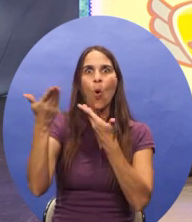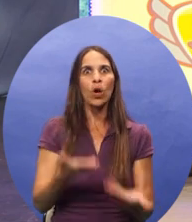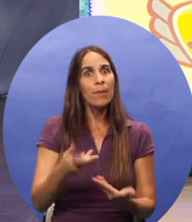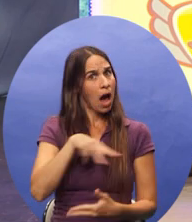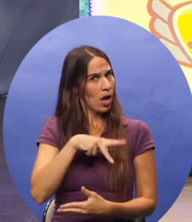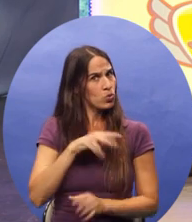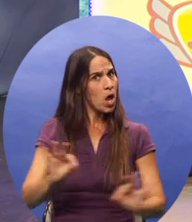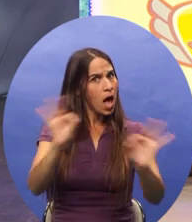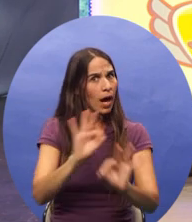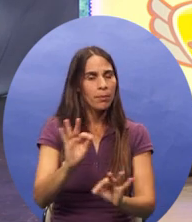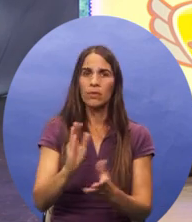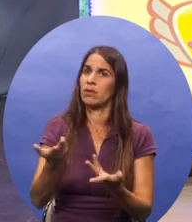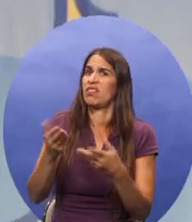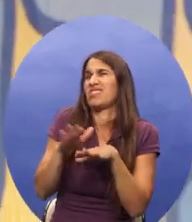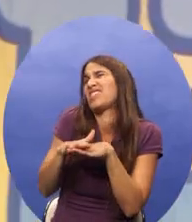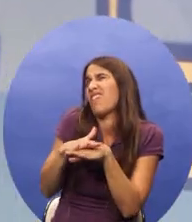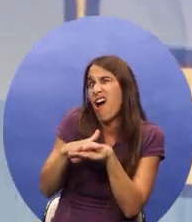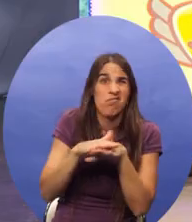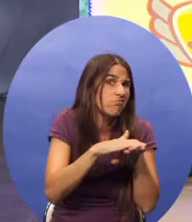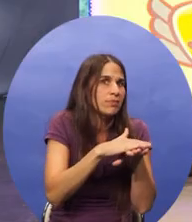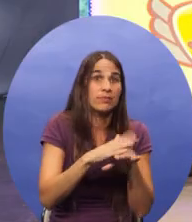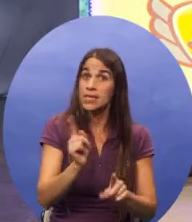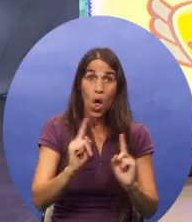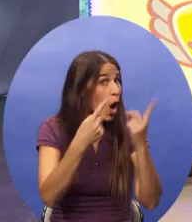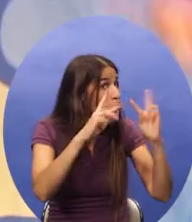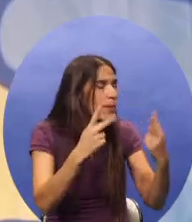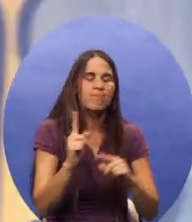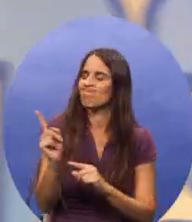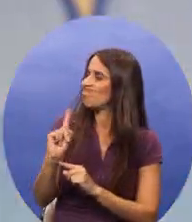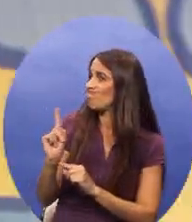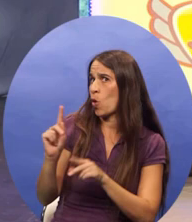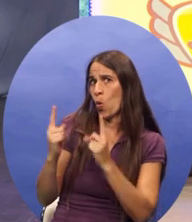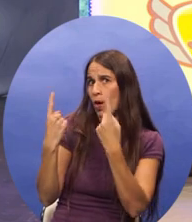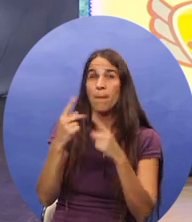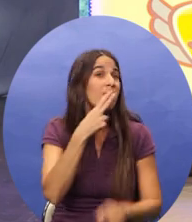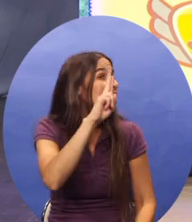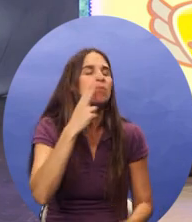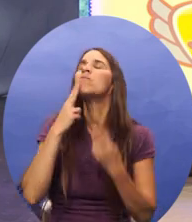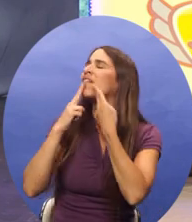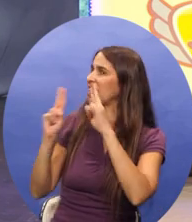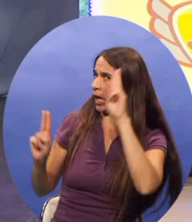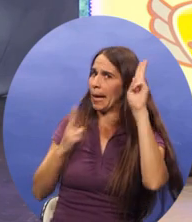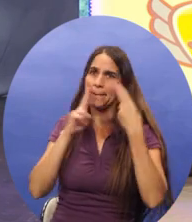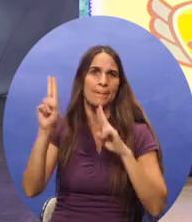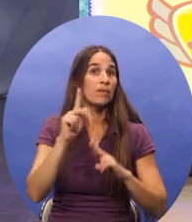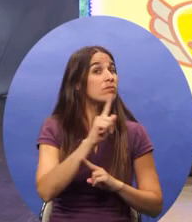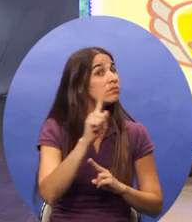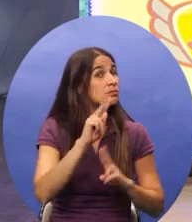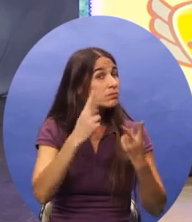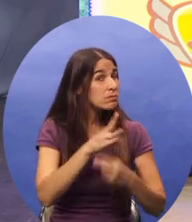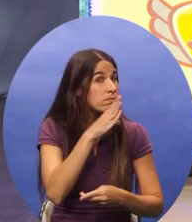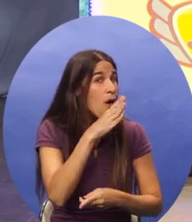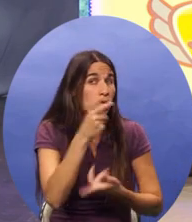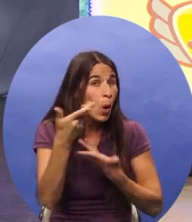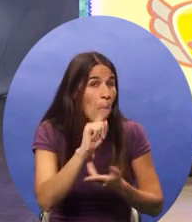האחריות שלכם. סליחה, דרור. זה לא יקרה עוד פעם? לא יקרה. מבטיחים? מבטיחים. לא יהיו יותר בעיות ואורחים